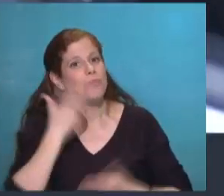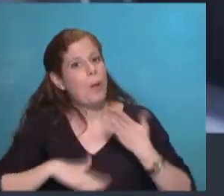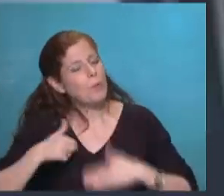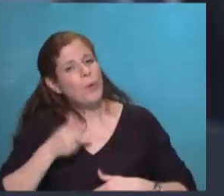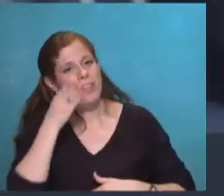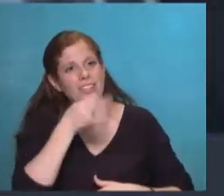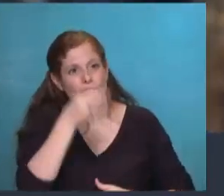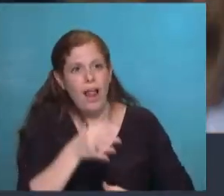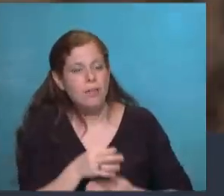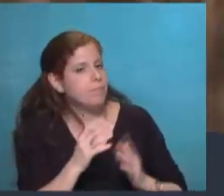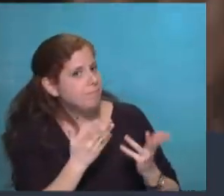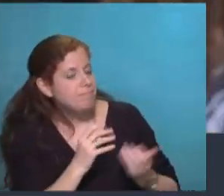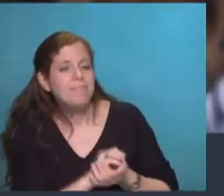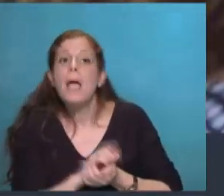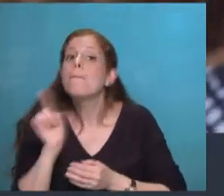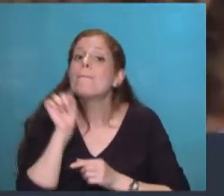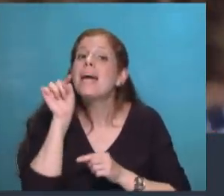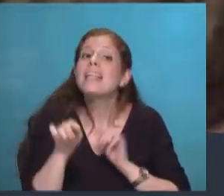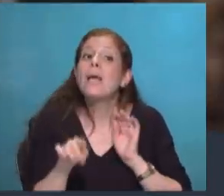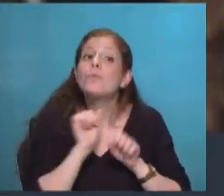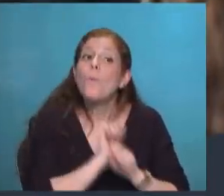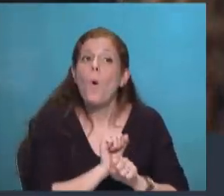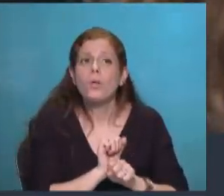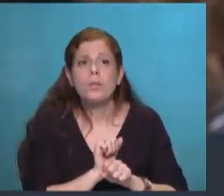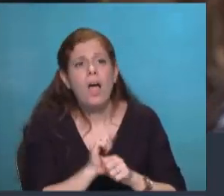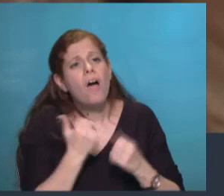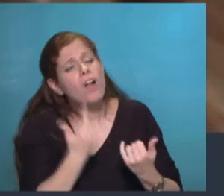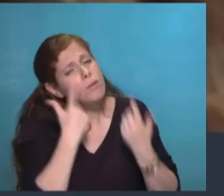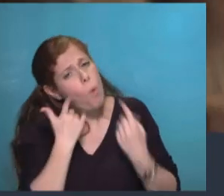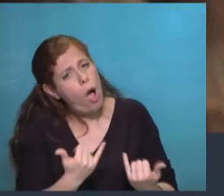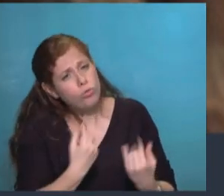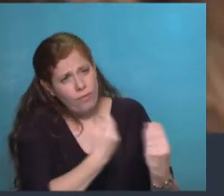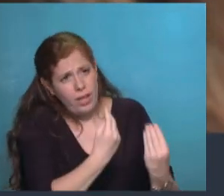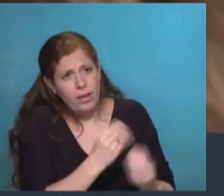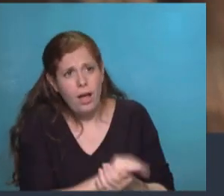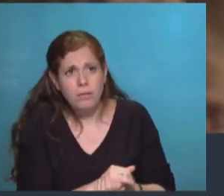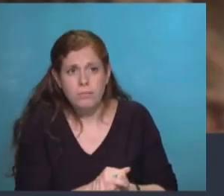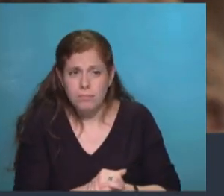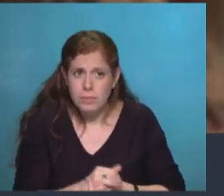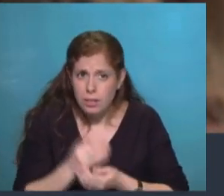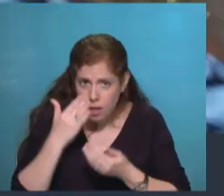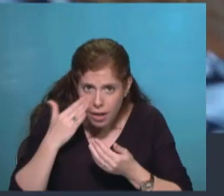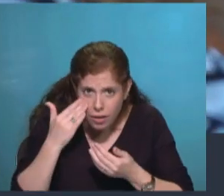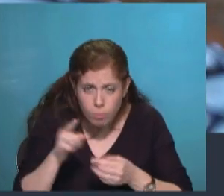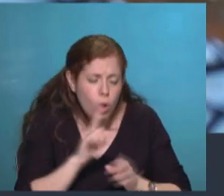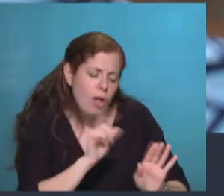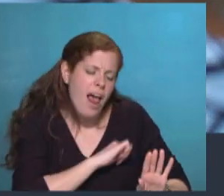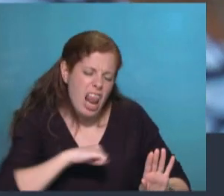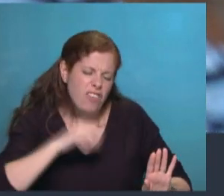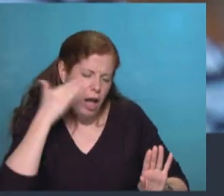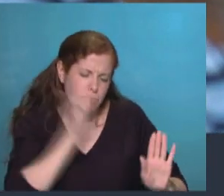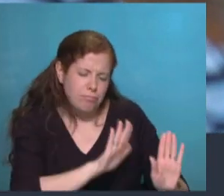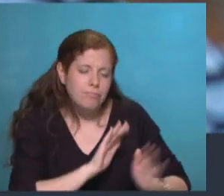אליהן. כן. ורציתי לשאול, במי אתן תומכות? אבל אני תומכה עכשיו, אז חכו רגע. לא, אני מנגבת לעצמי. הייתי